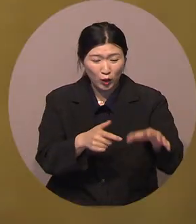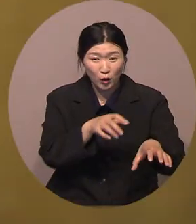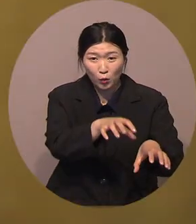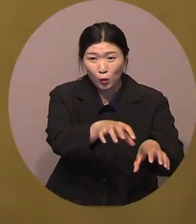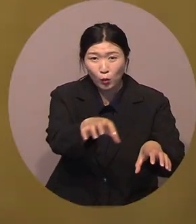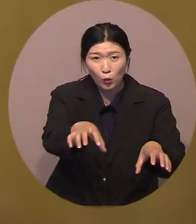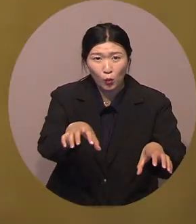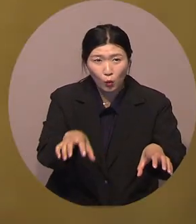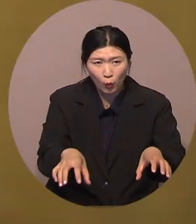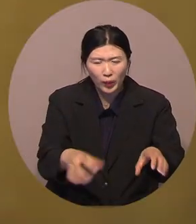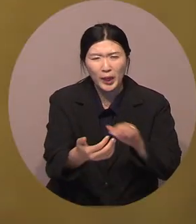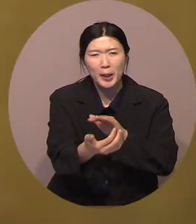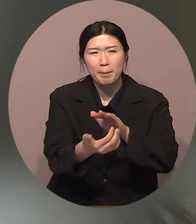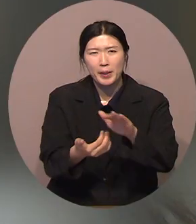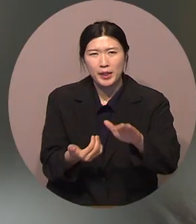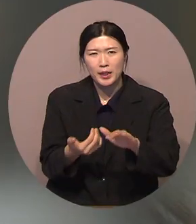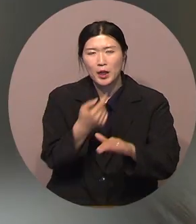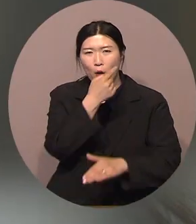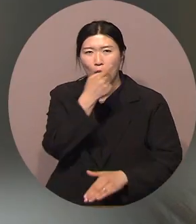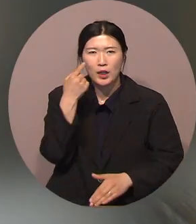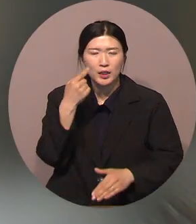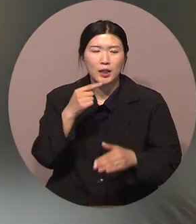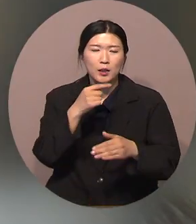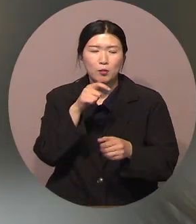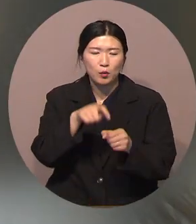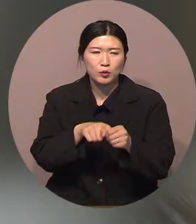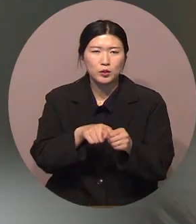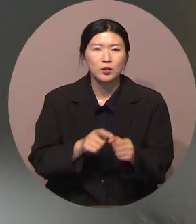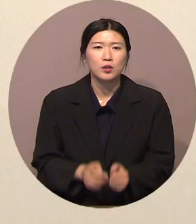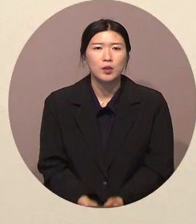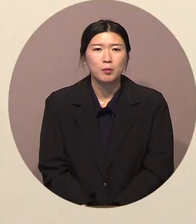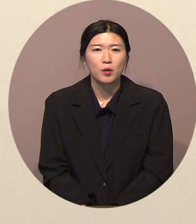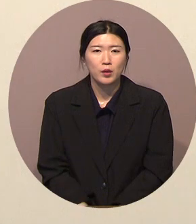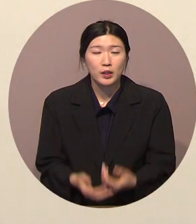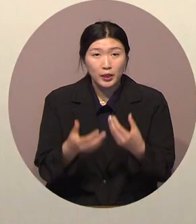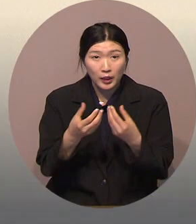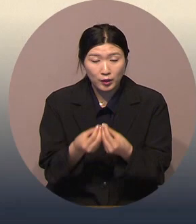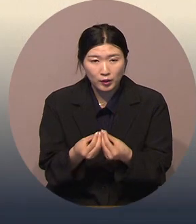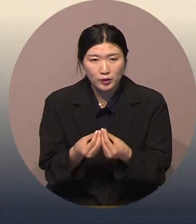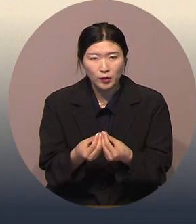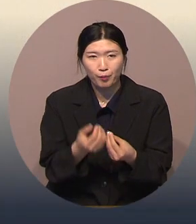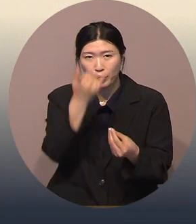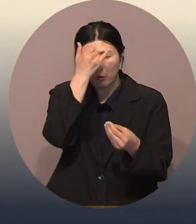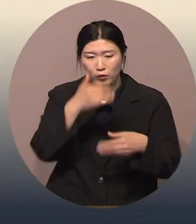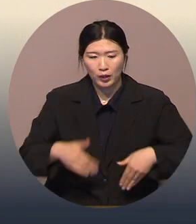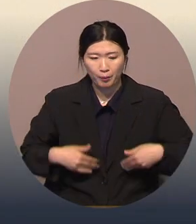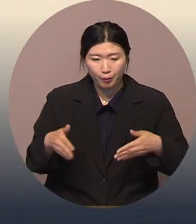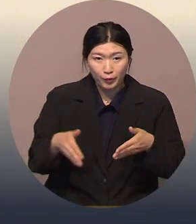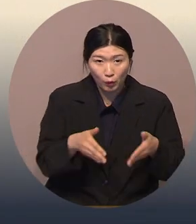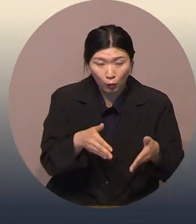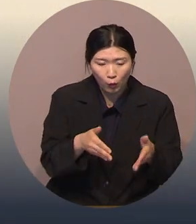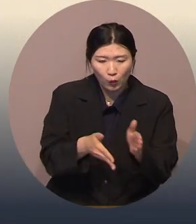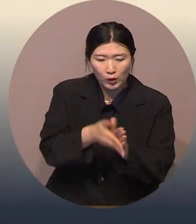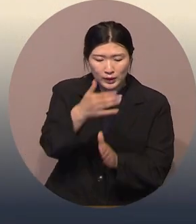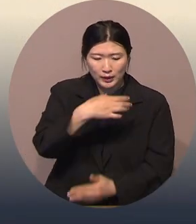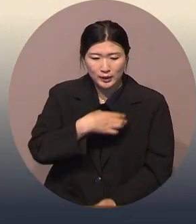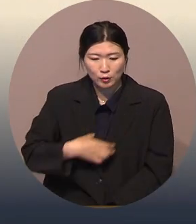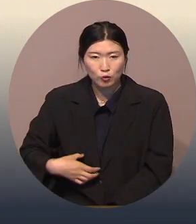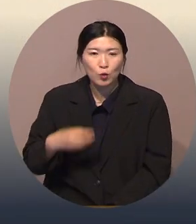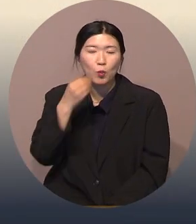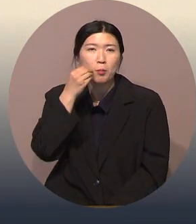공백을 사전에 차단하겠다는 의지입니다 도와 시군 홈페이지 그리고 그 응급의료